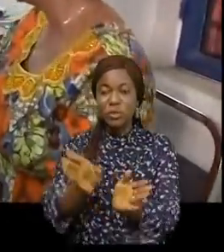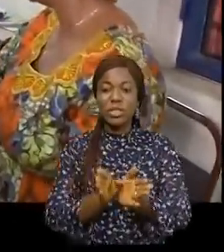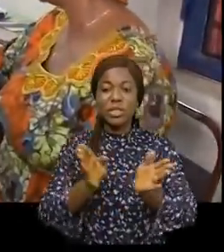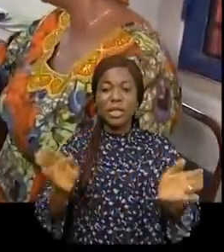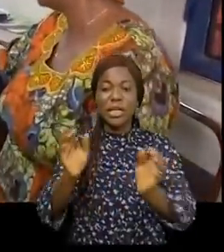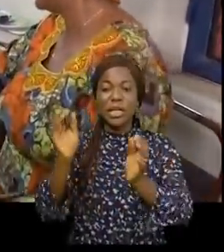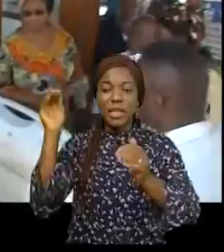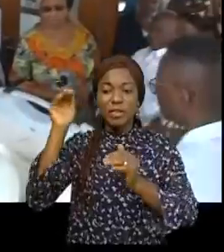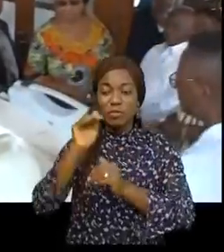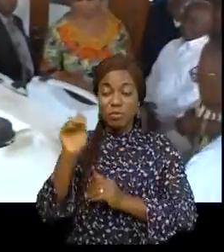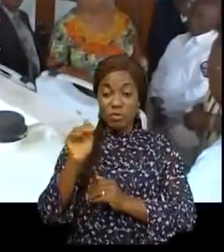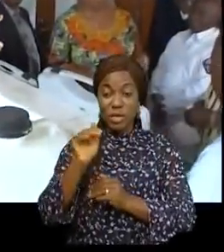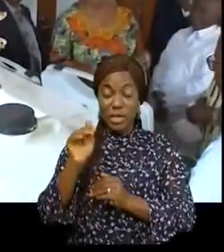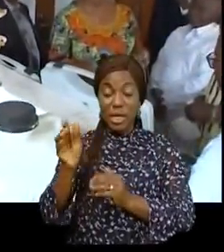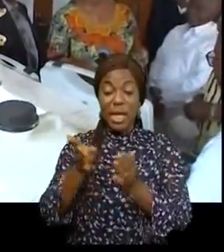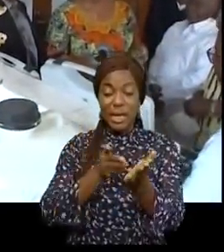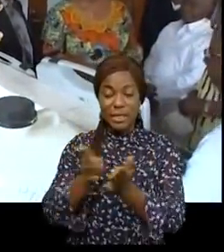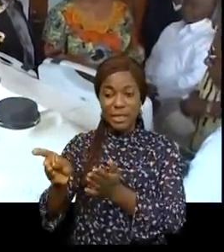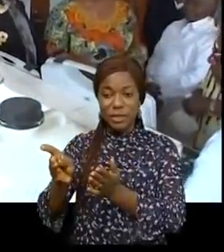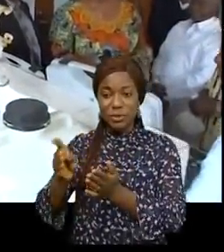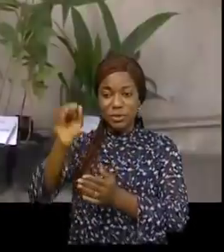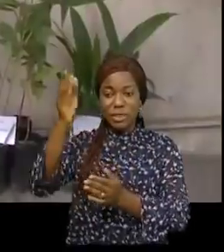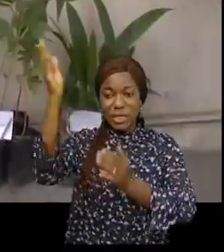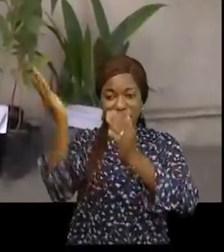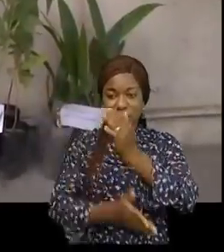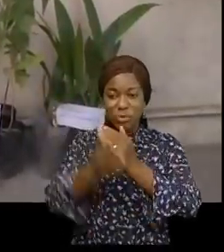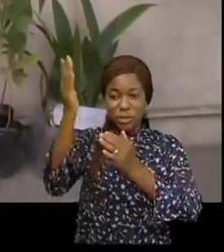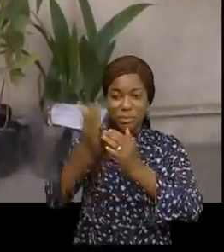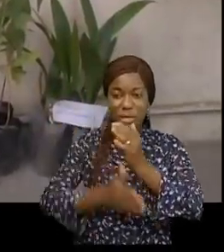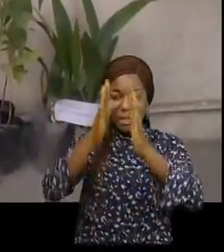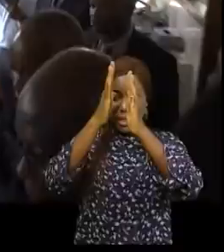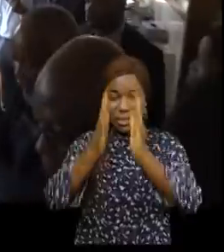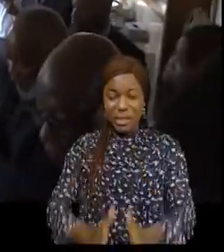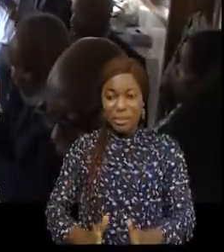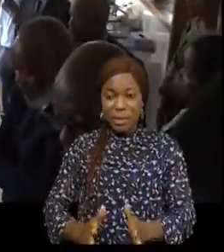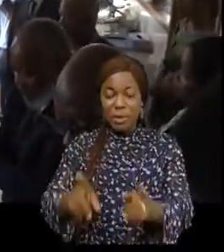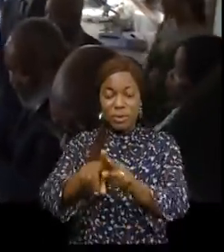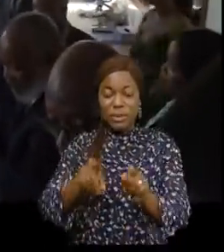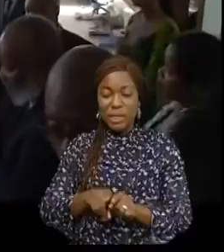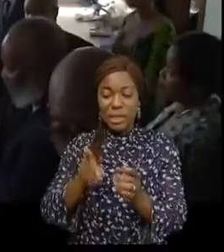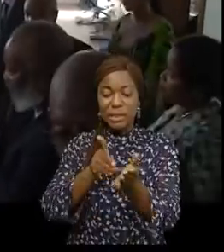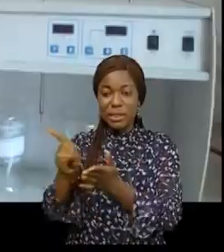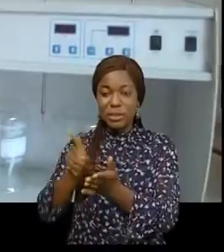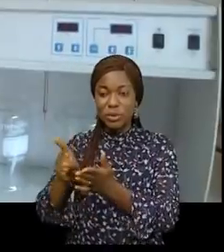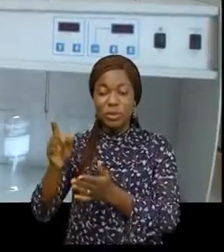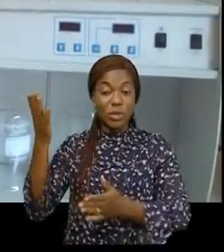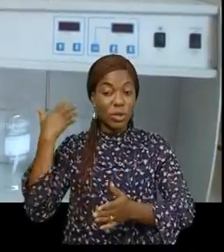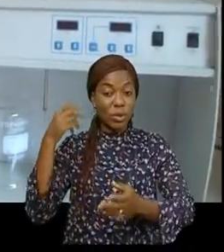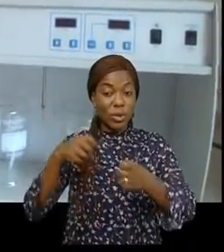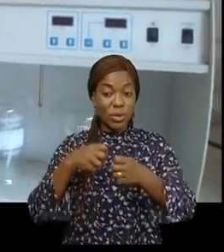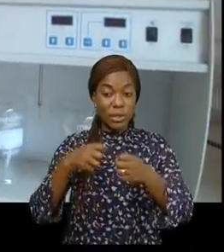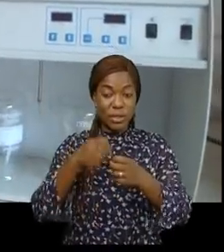forêts, la direction des reboisements et horticulture, la direction des ressources en eau et celle des conservations, promotion